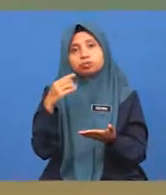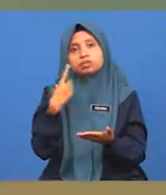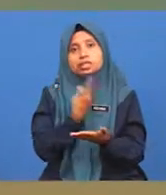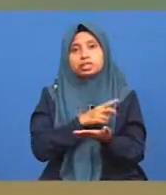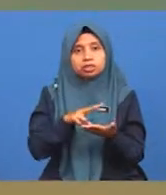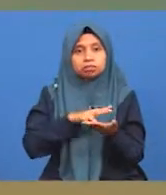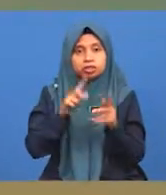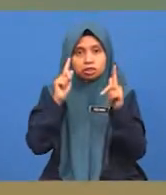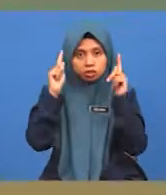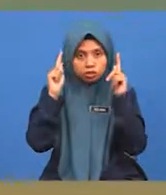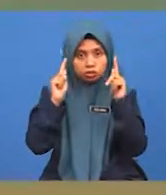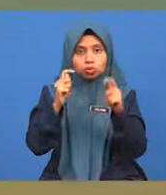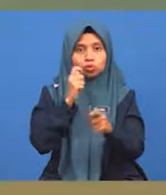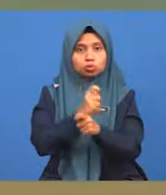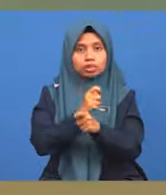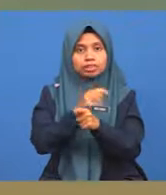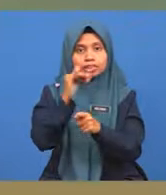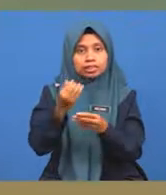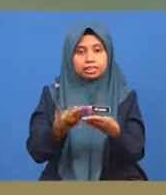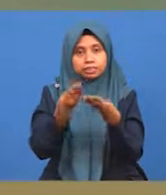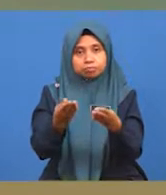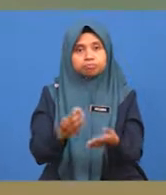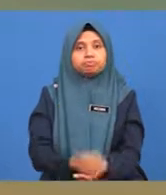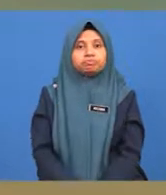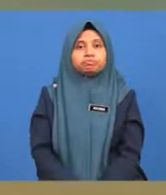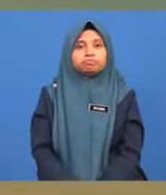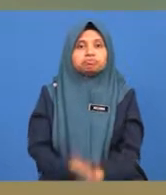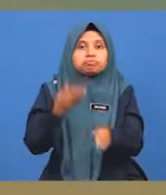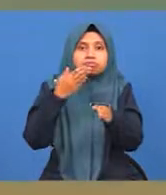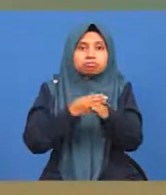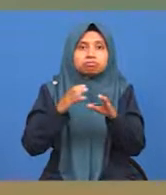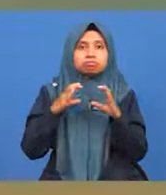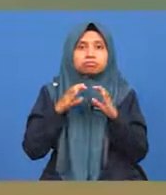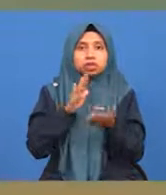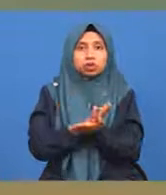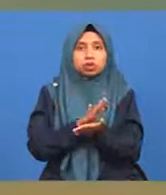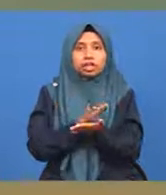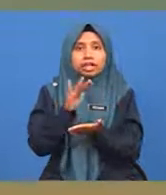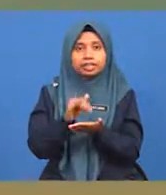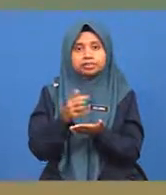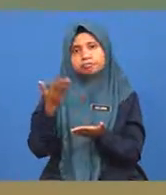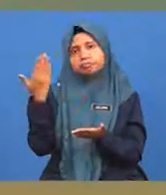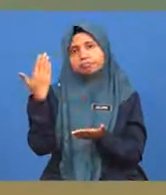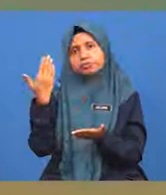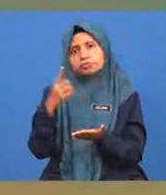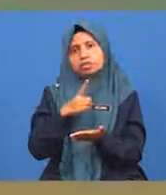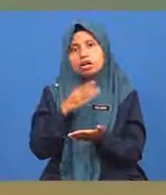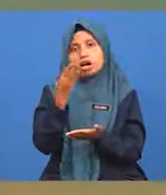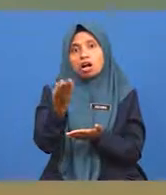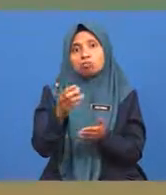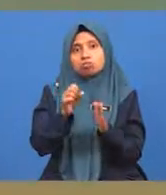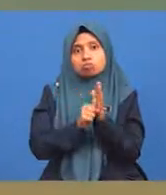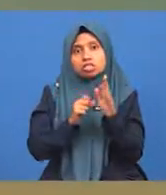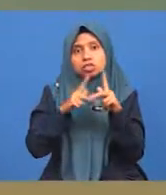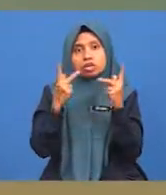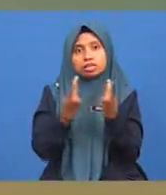baca tugasan yang diberi. Pada cuti sekolah yang lalu, kamu